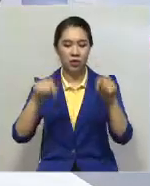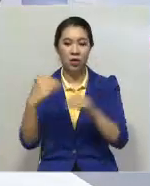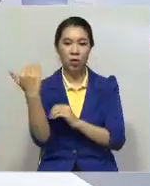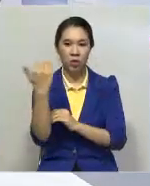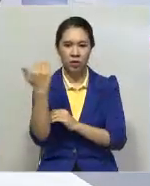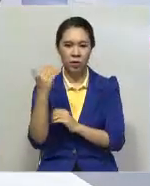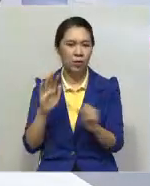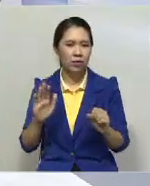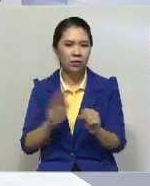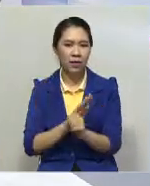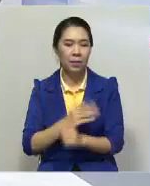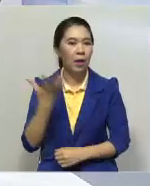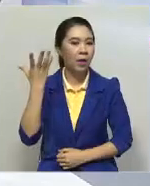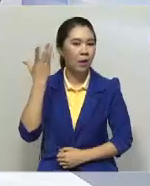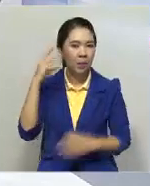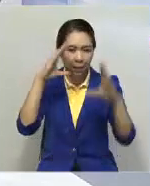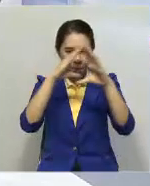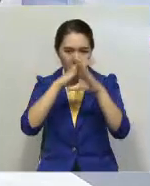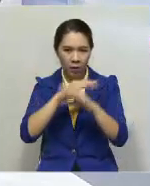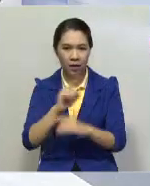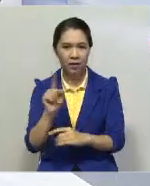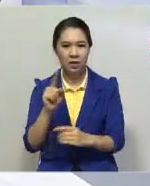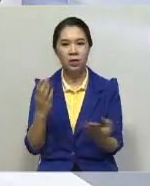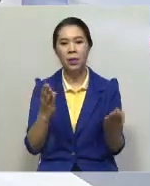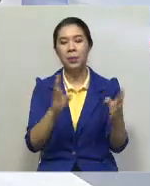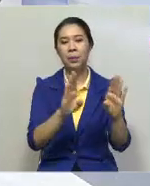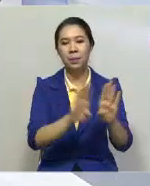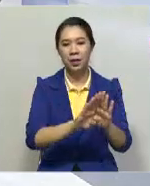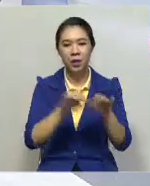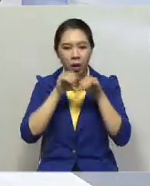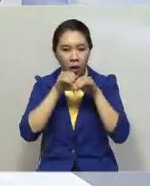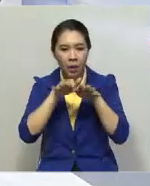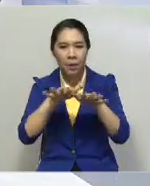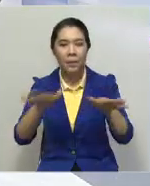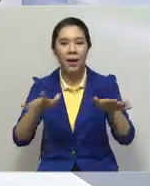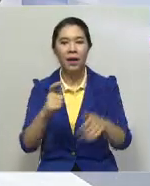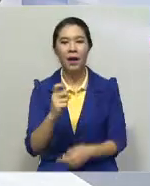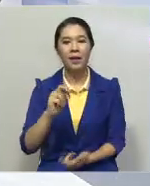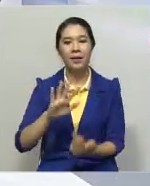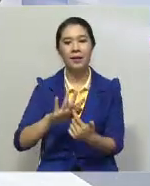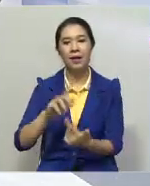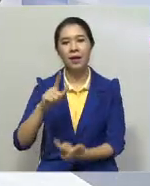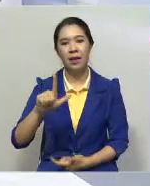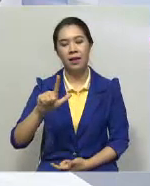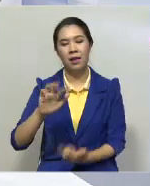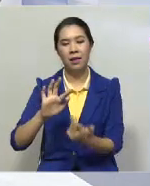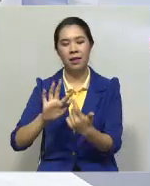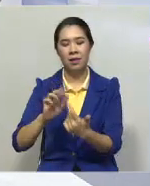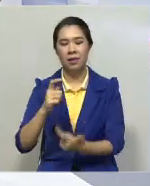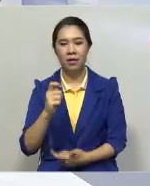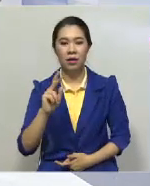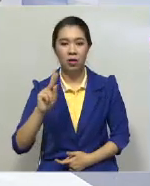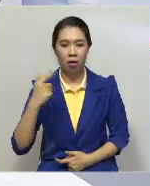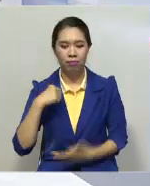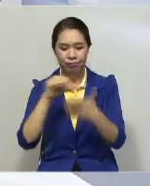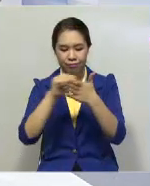แล้วนะครับหลังจากเมื่อคืนที่ผ่านมา NBT ได้ยุติการแพร่ภาพในระบบเดิมก็คืออนาล็อกซึ่ง NBT ได้มีการพัฒนา